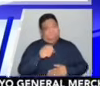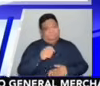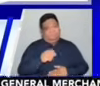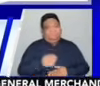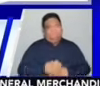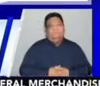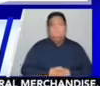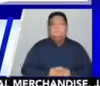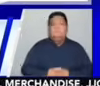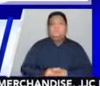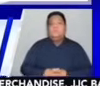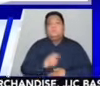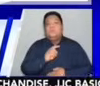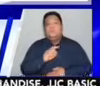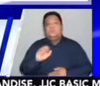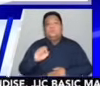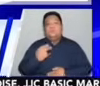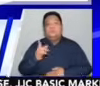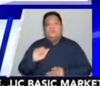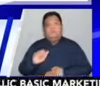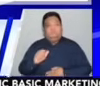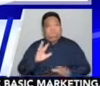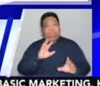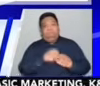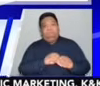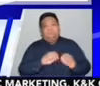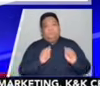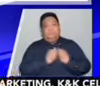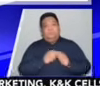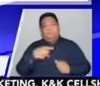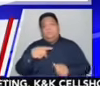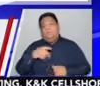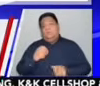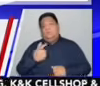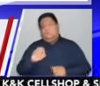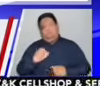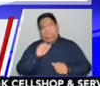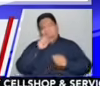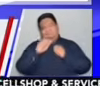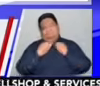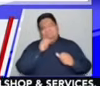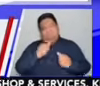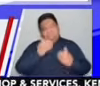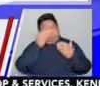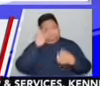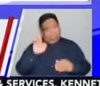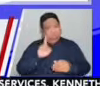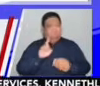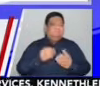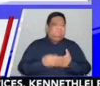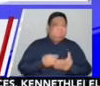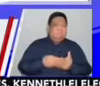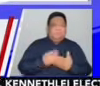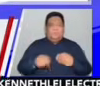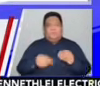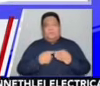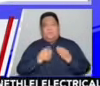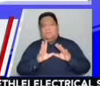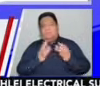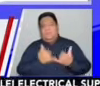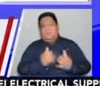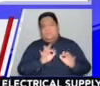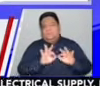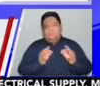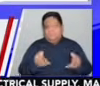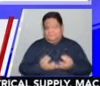koneksyon sa Pogo sa bamban at wala rin daw siyang alam sa daloy ng pera sa mga korporasyon ng kan nilang pamilya hindi rin daw niya alam